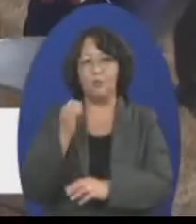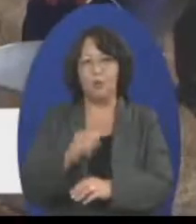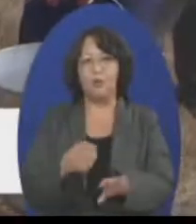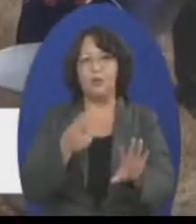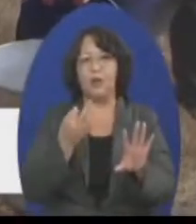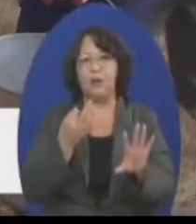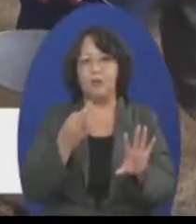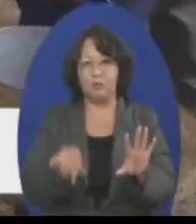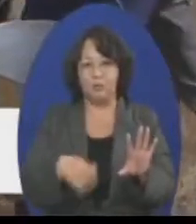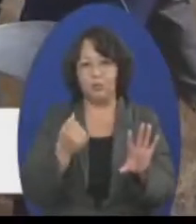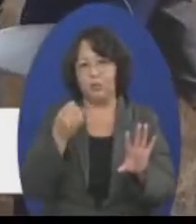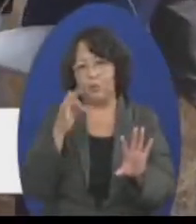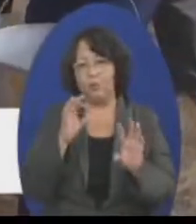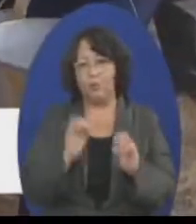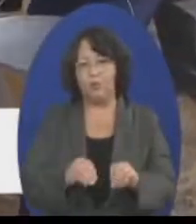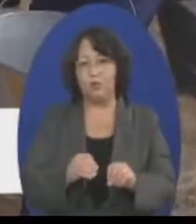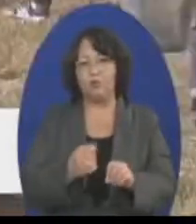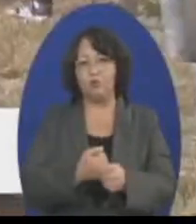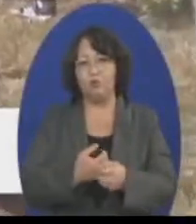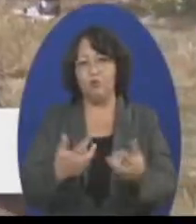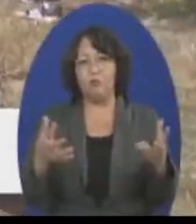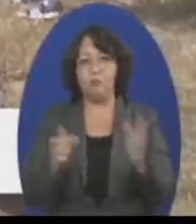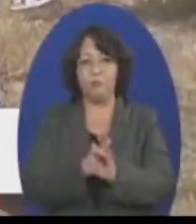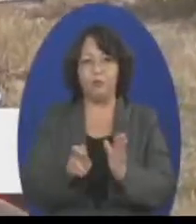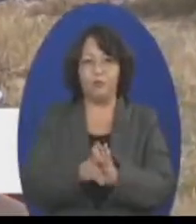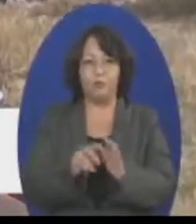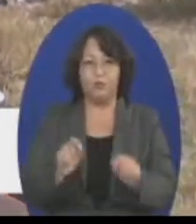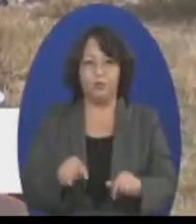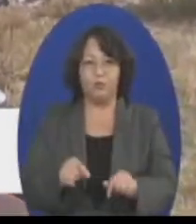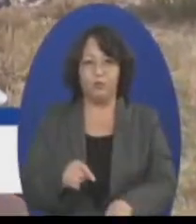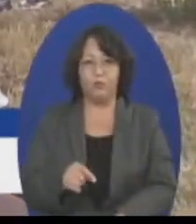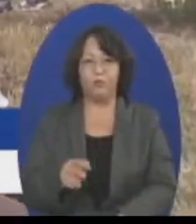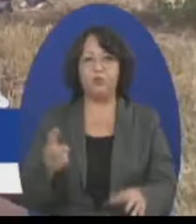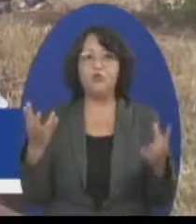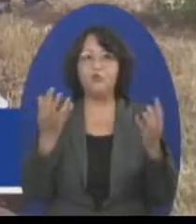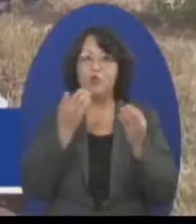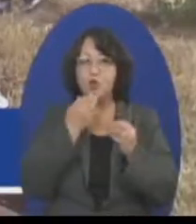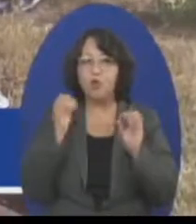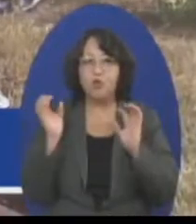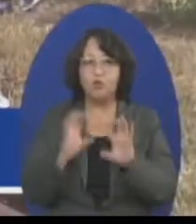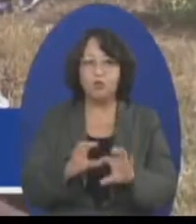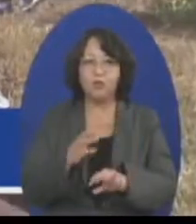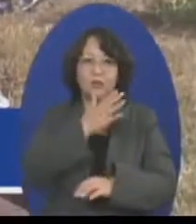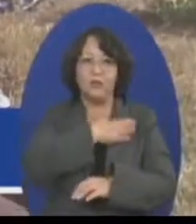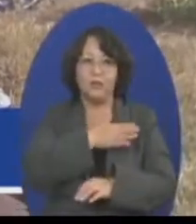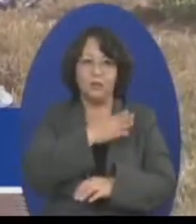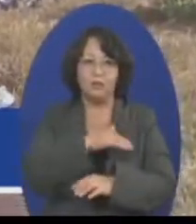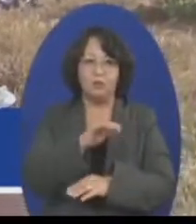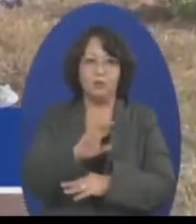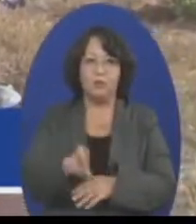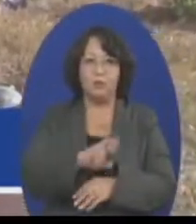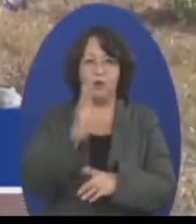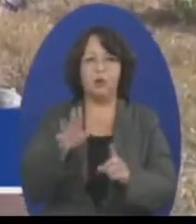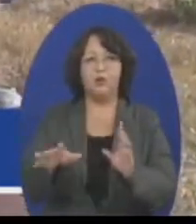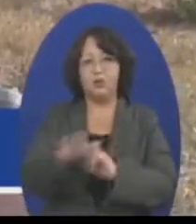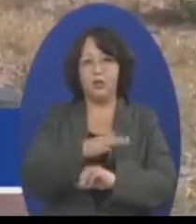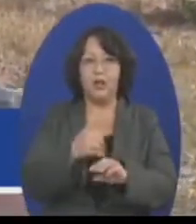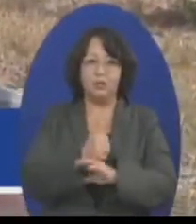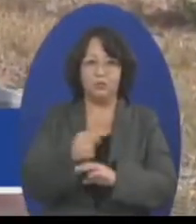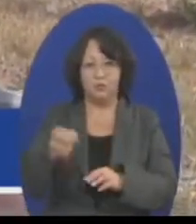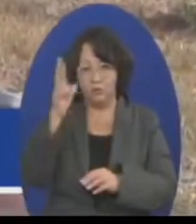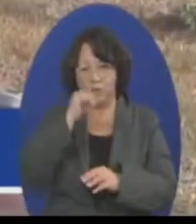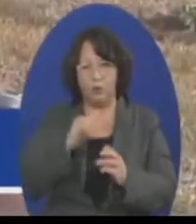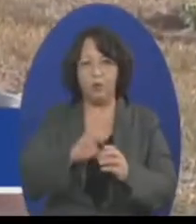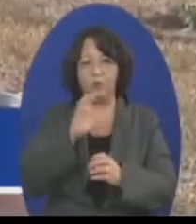тоог 8.6% хүргэх боломжтой. Өнөөдөр бол одоо нэг хэдхэн хүн цуглаа цагдаагийн нэг хэсгийг төлөөлөл за байгаль орчин айлчлалын